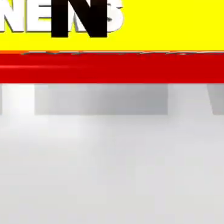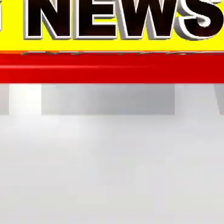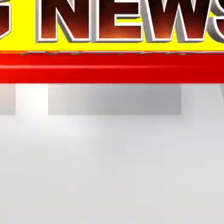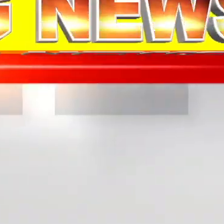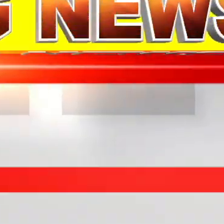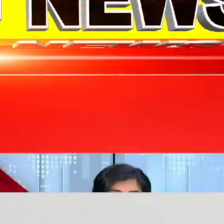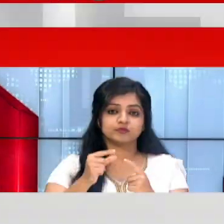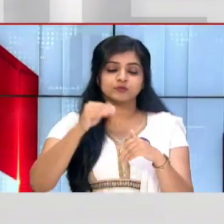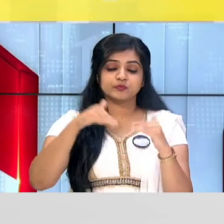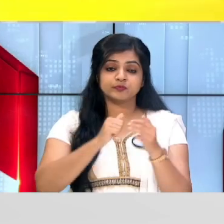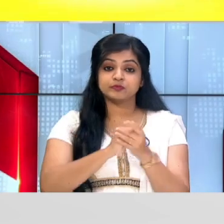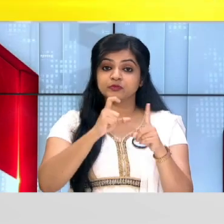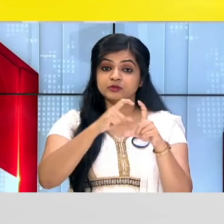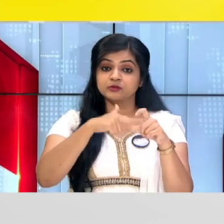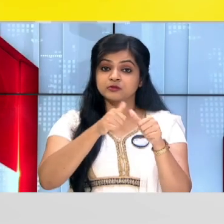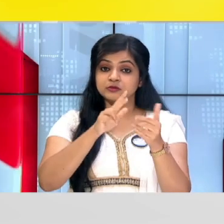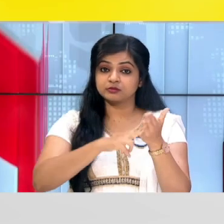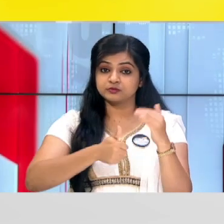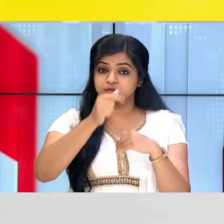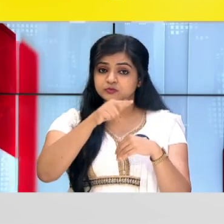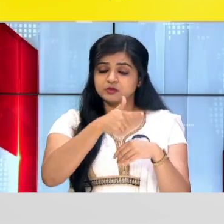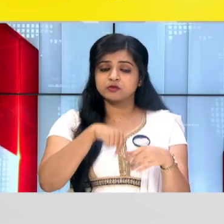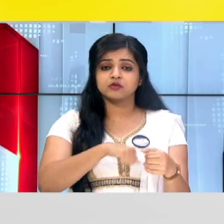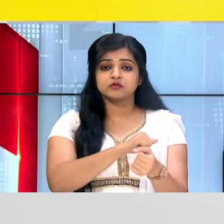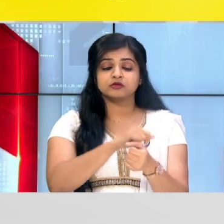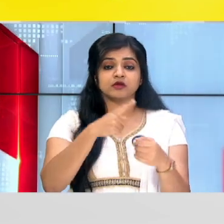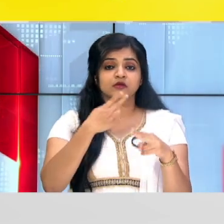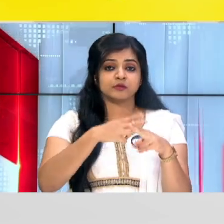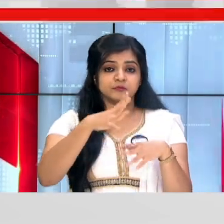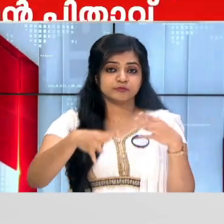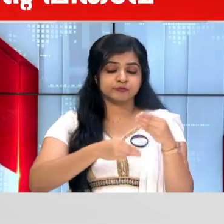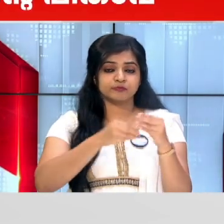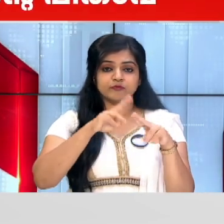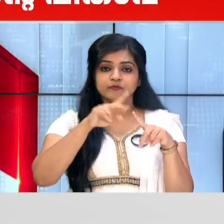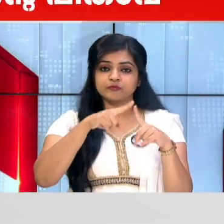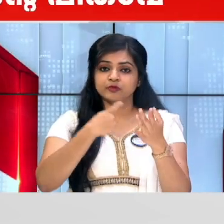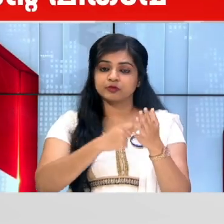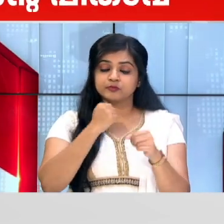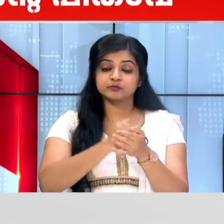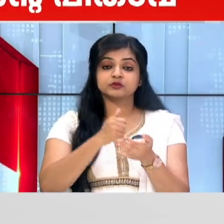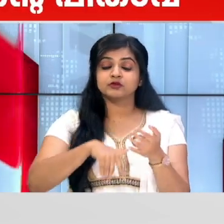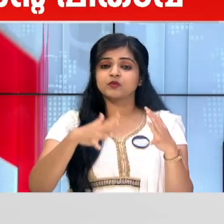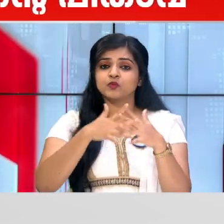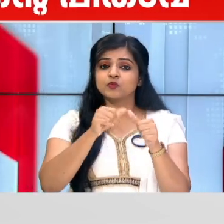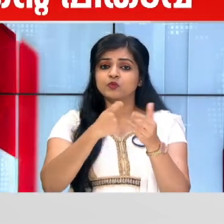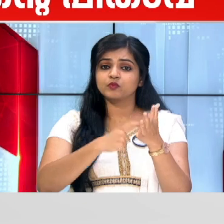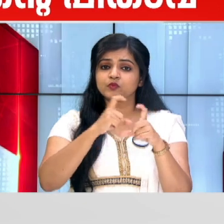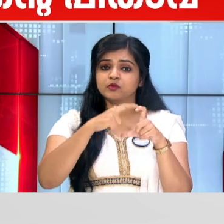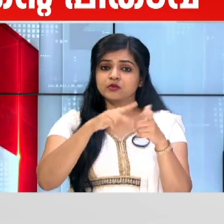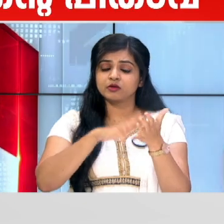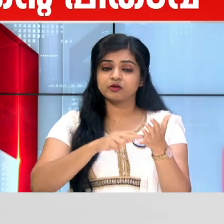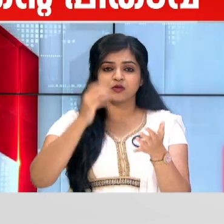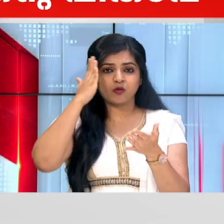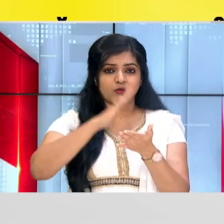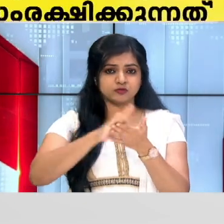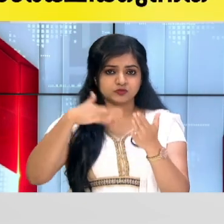പ്രതി ചേർത്തേ പറ്റുള്ളൂ. ഡീനും അവിടുത്തെ വാർഡനും കൂടെ 3 ദിവസം വരെ കൊടിയ പീഡനം നടത്തിക്കൊണ്ടിരിക്കുമ്പോൾ പബ്ലിക്കായിട്ടും കൊണ്ട് നടത്തി.